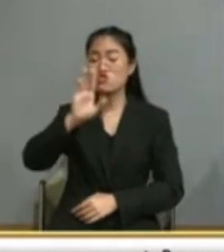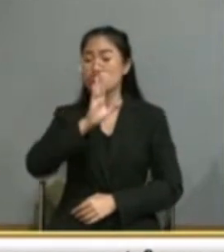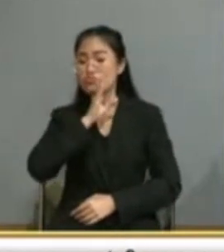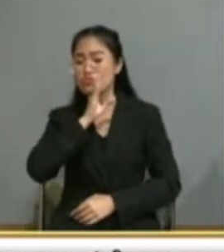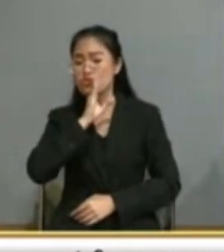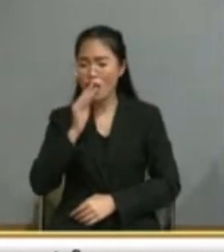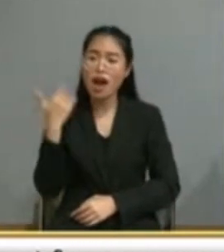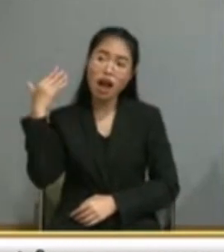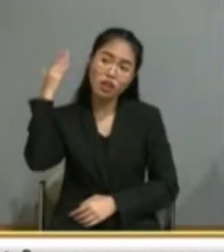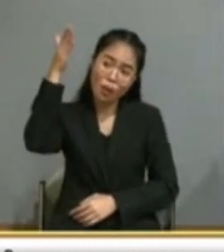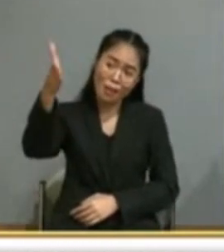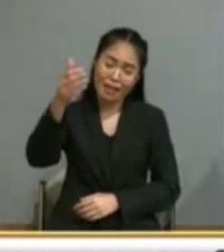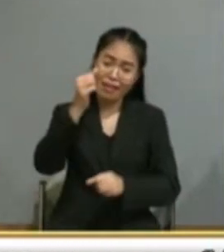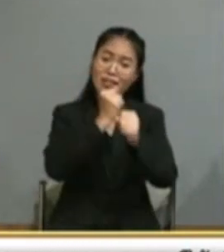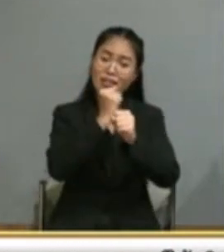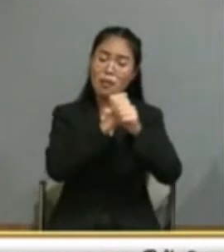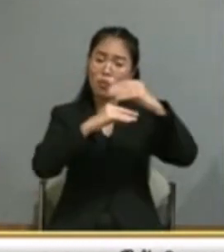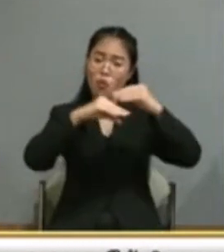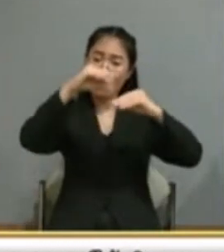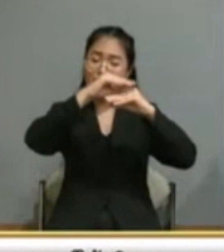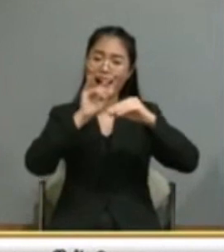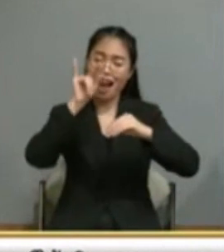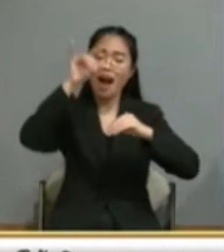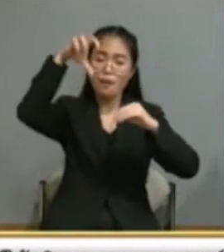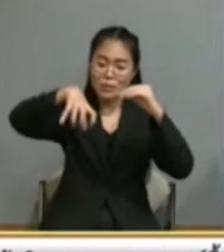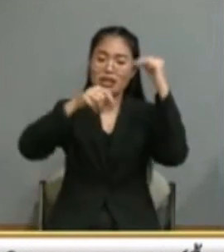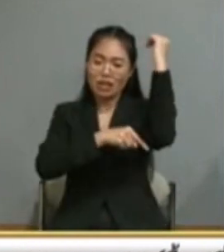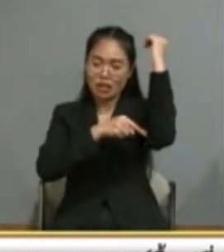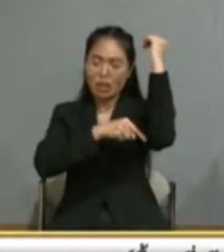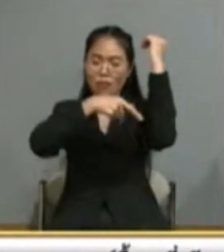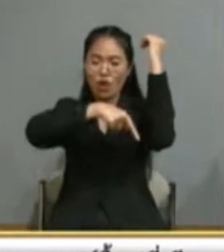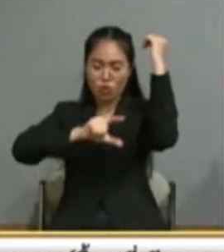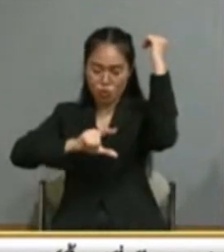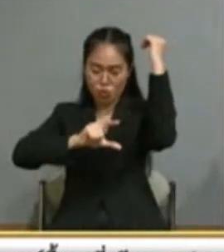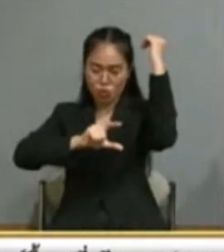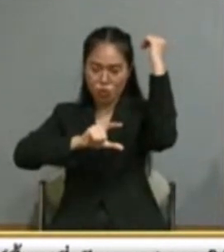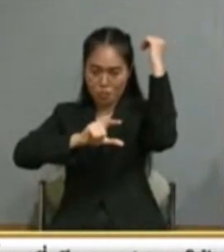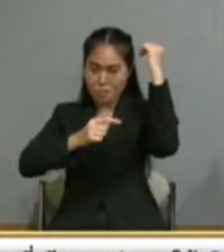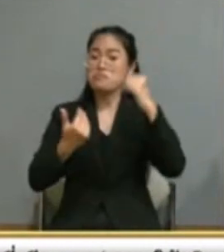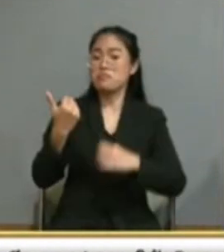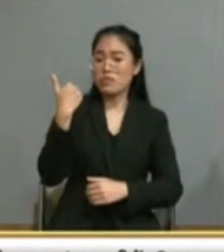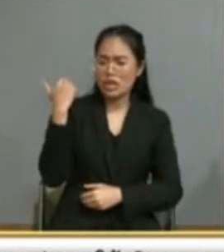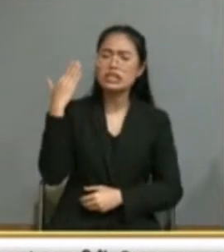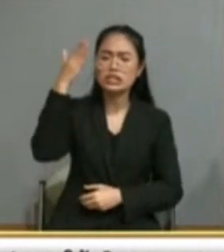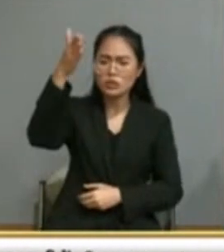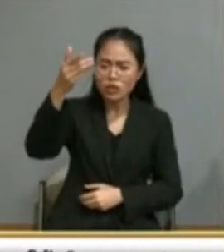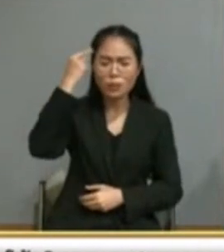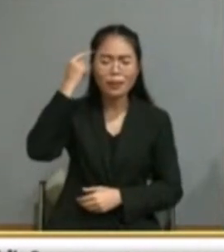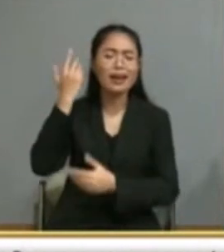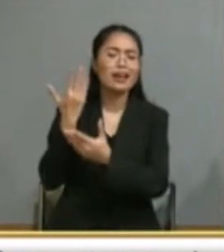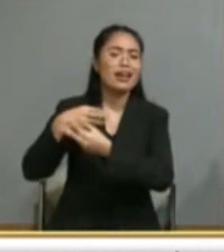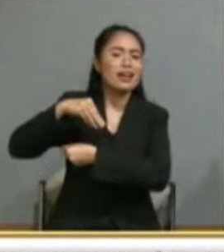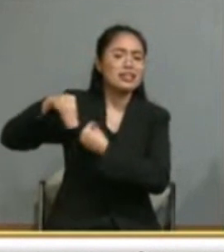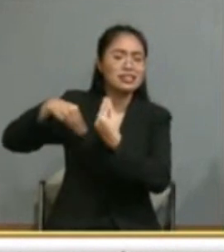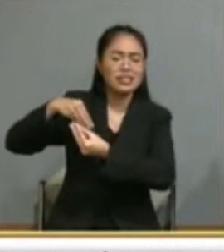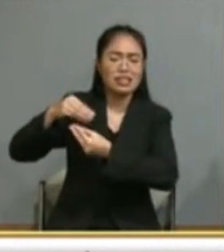นามบินไปลงที่พธรุงแล้วมีการส่งเสริมกทองเที่ยวคาดว่ารายได้ต่อหัวของพี่น้องประชาชนใน